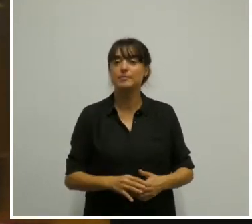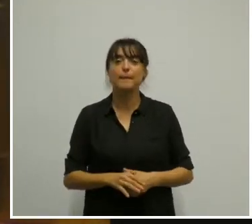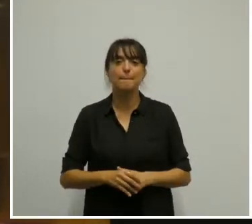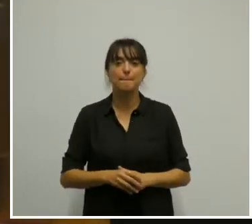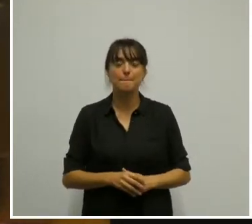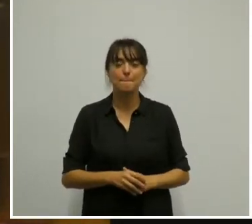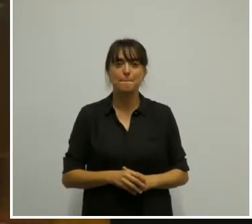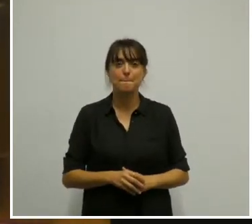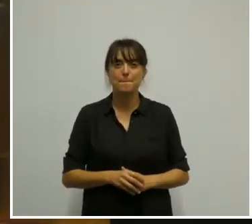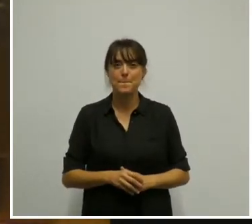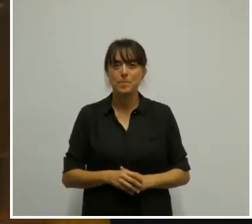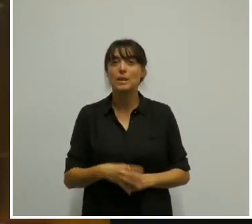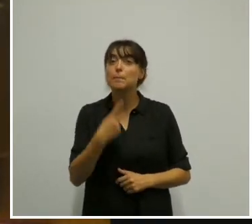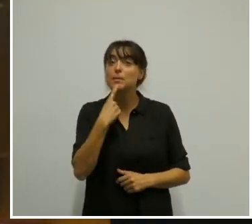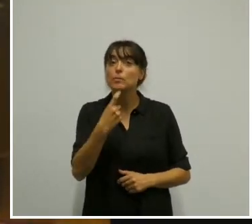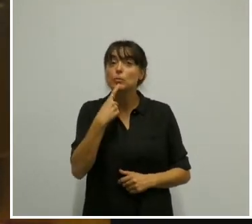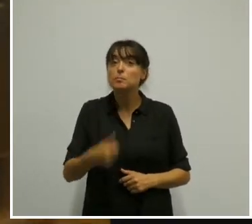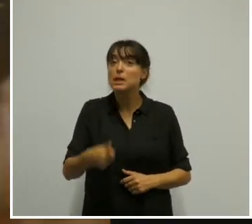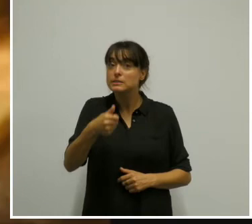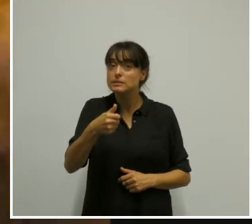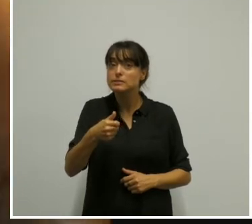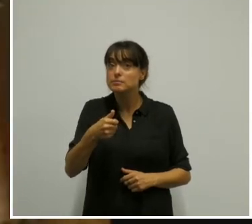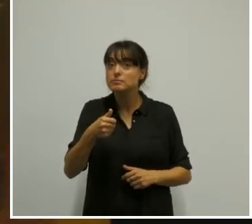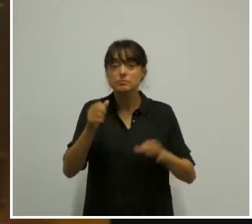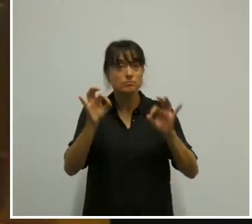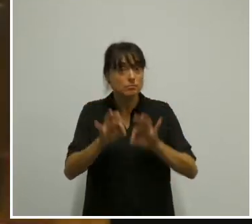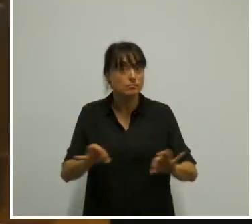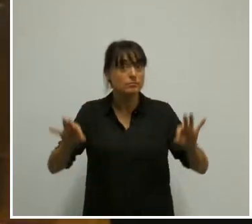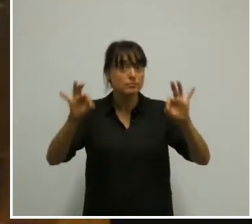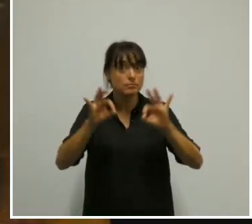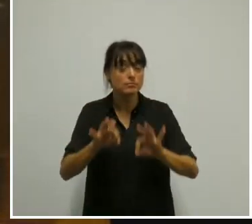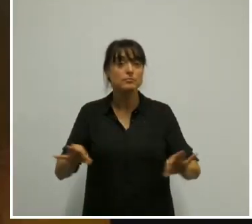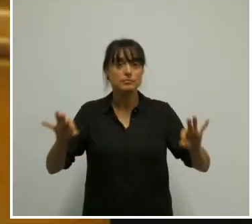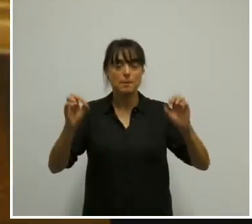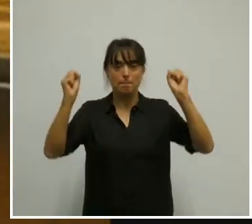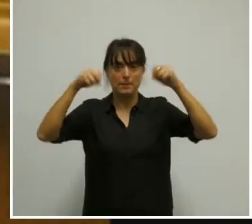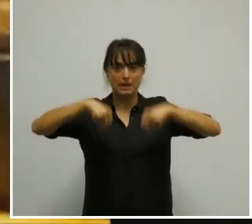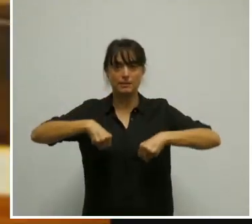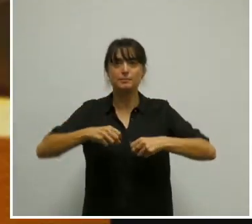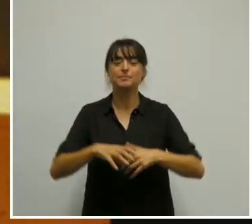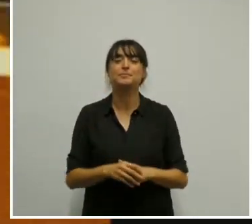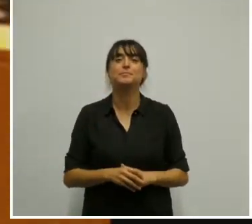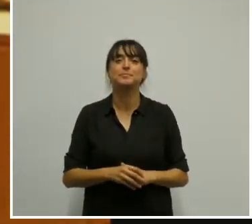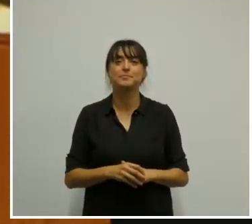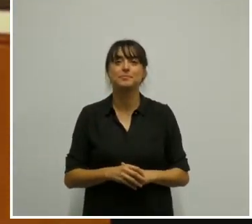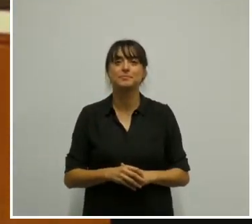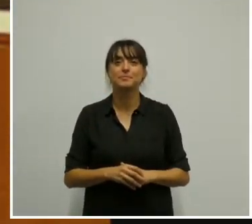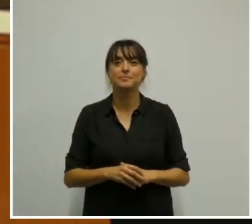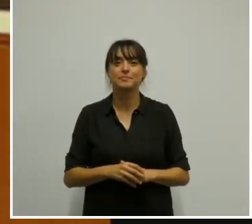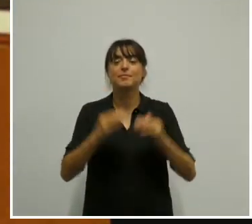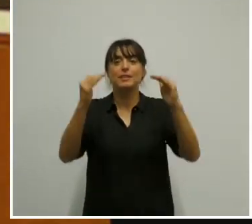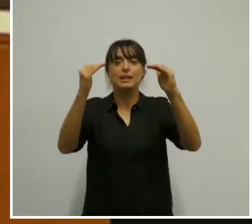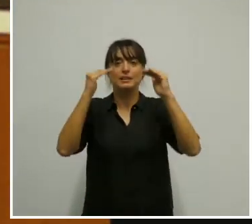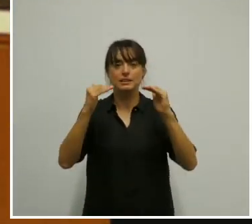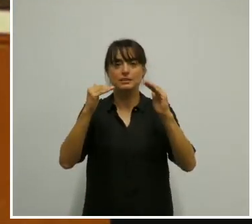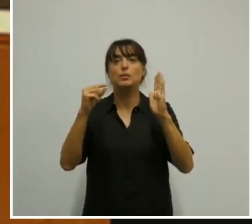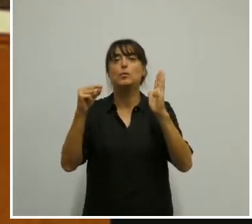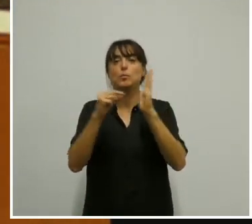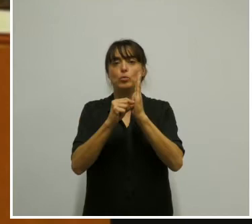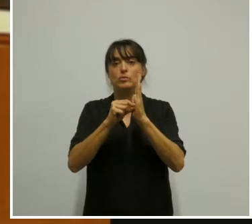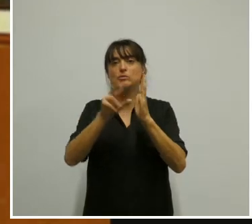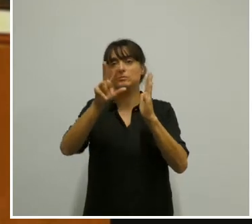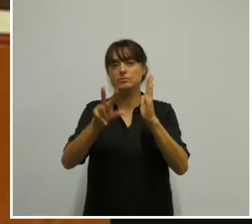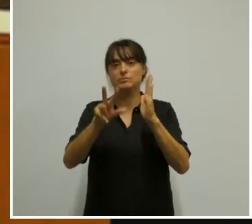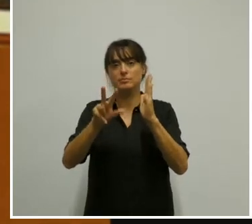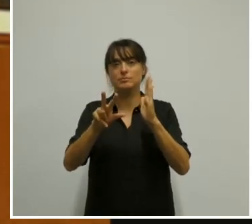Hi ha alguna paraula més? No? Vale. Doncs llavors passem al següent punt, que